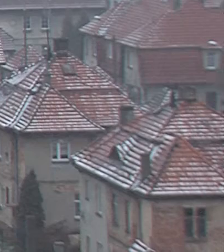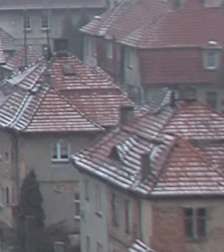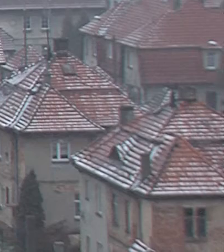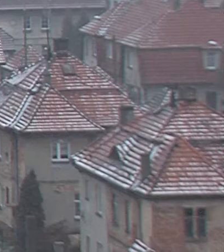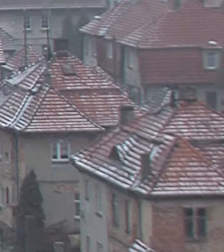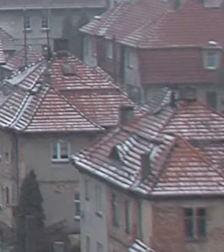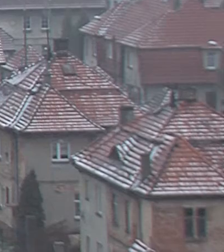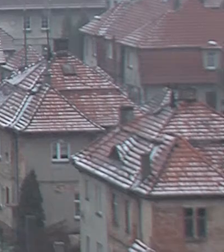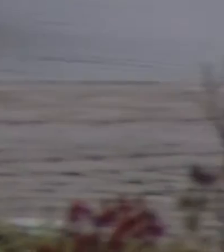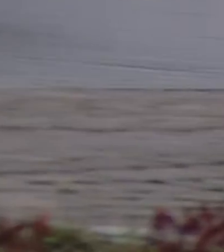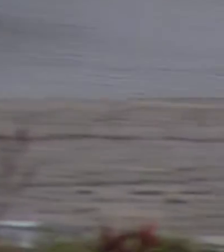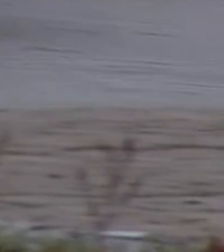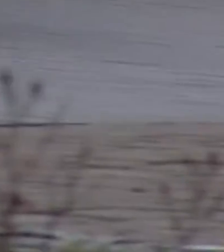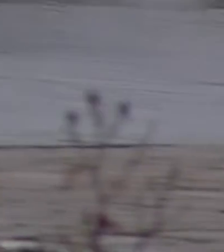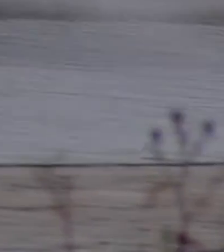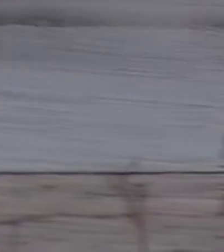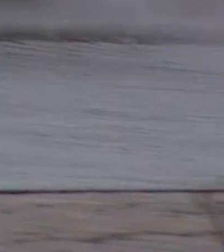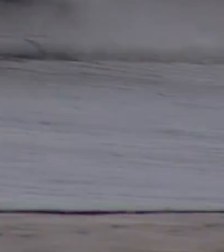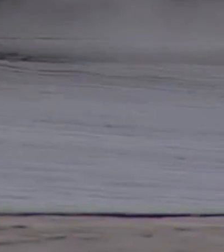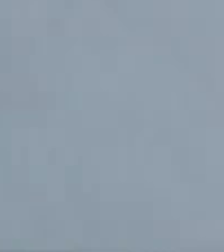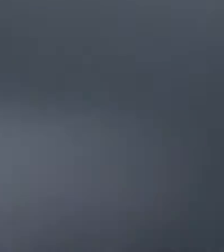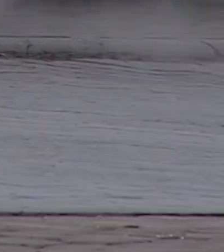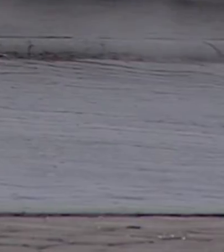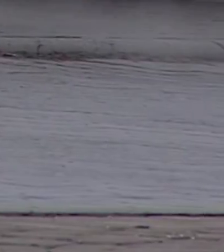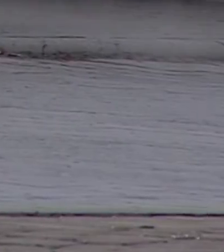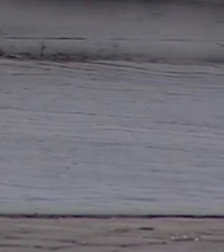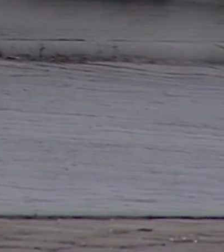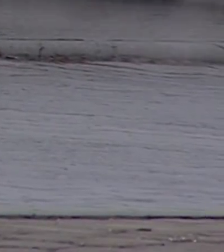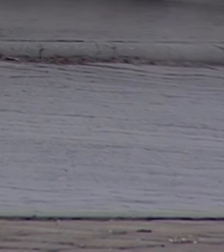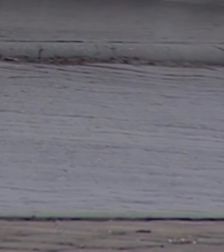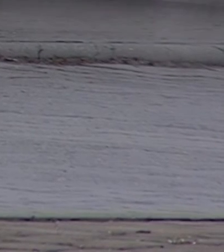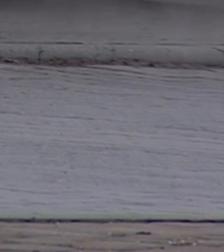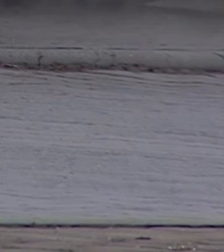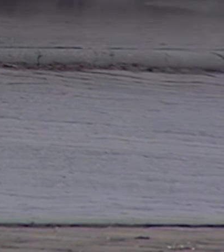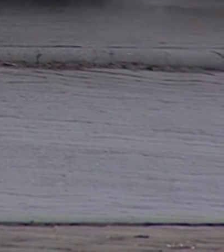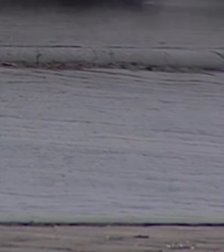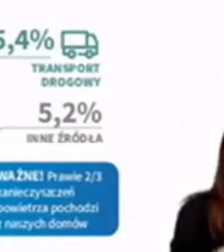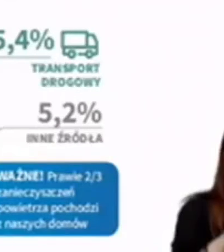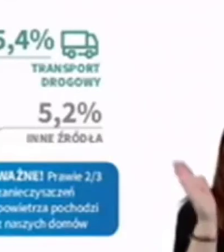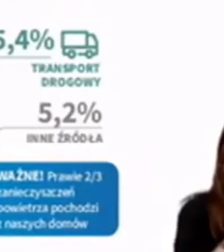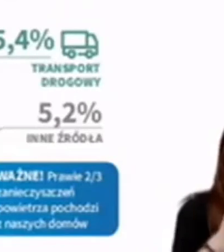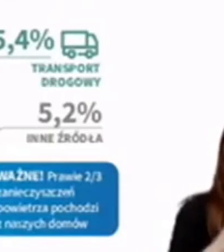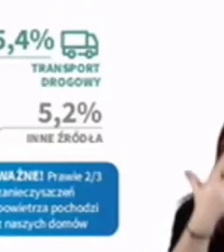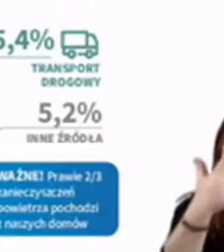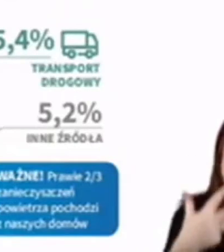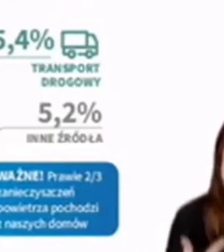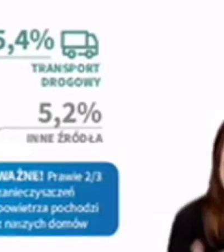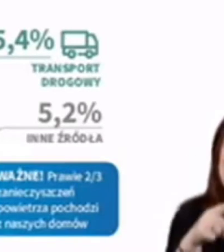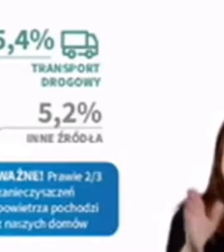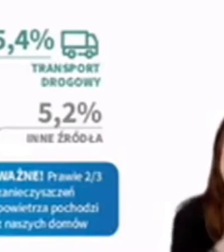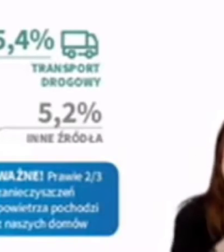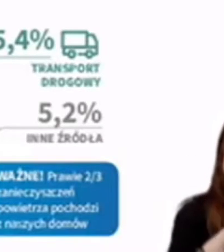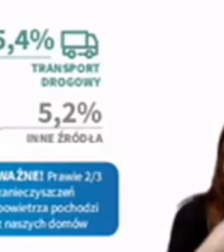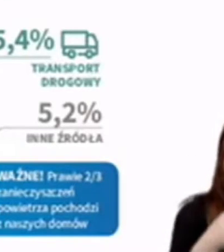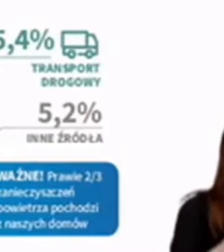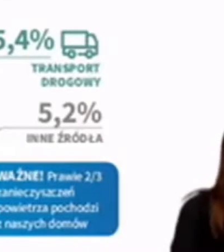w ten najmocniejszy sposób wpływamy na to, jak wygląda zanieczyszczenie powietrza, dlatego że 2/3 tego zanieczyszczenia powodujemy my,